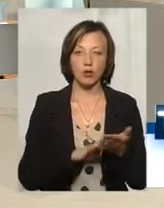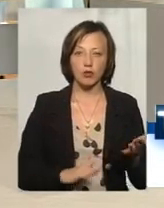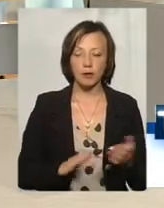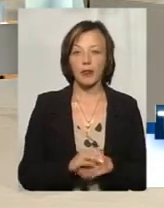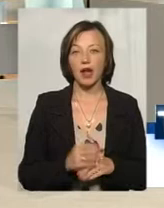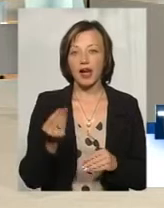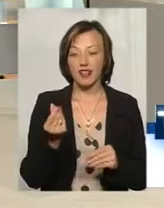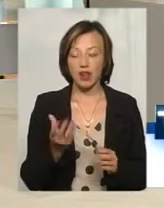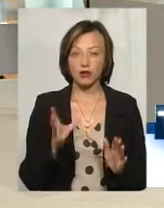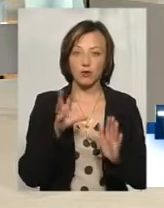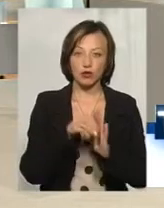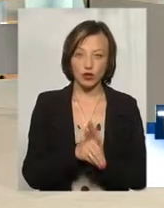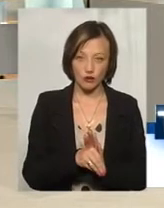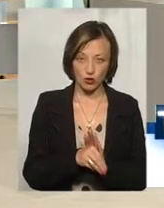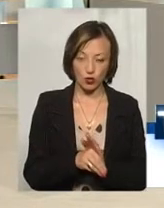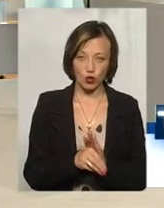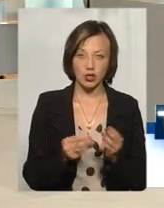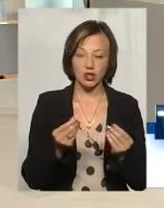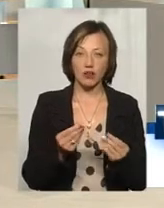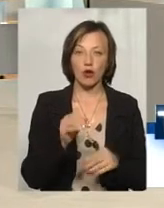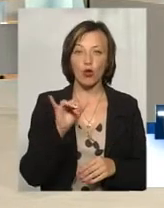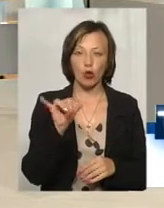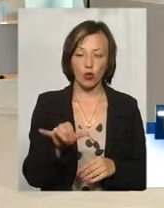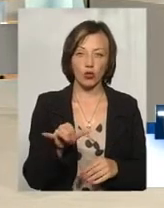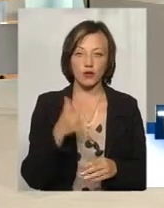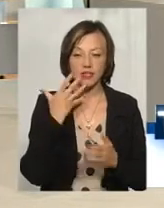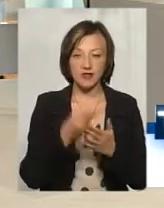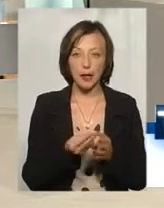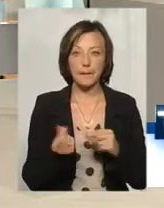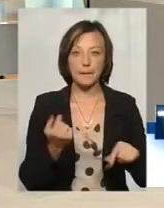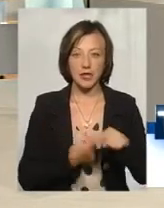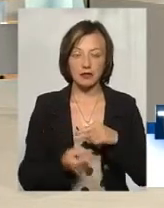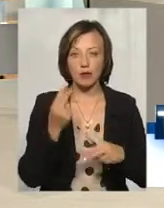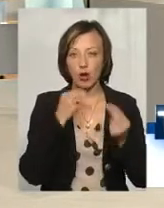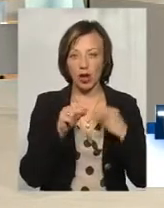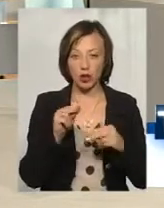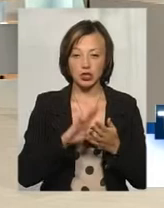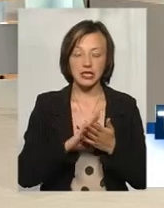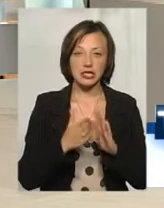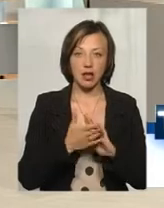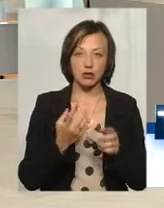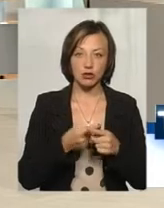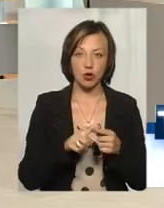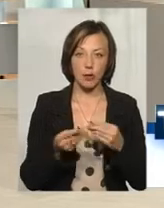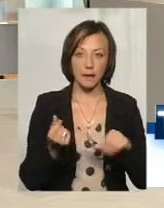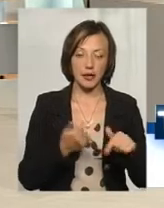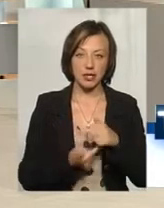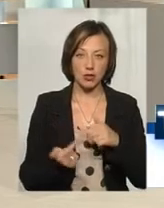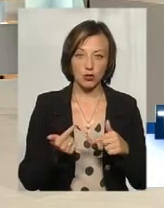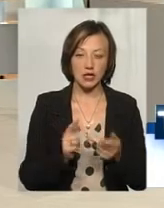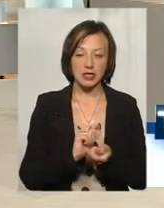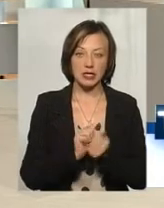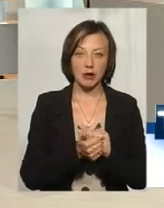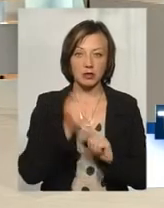інвестор, вложивши кошти в свій бізнес, покращуючи стан цього бізнесу, тому що